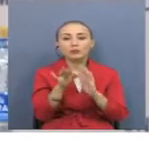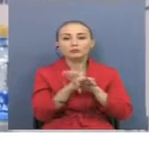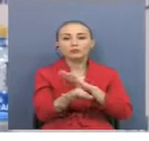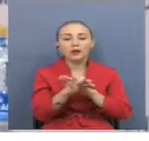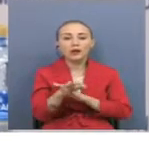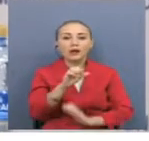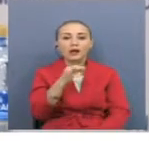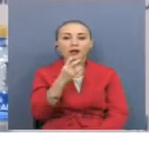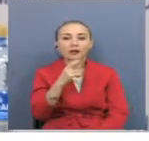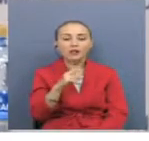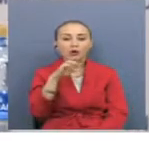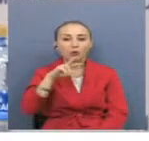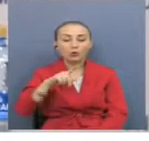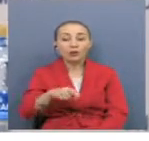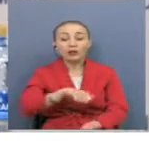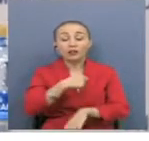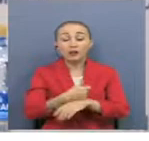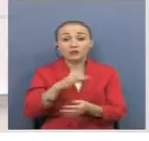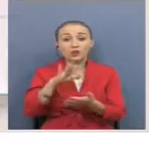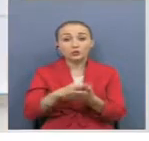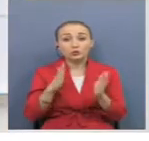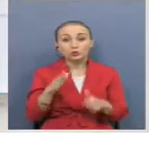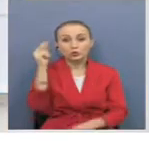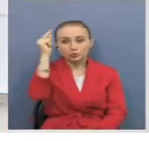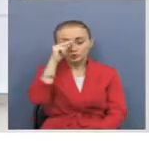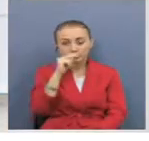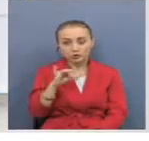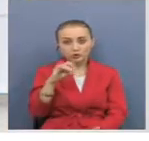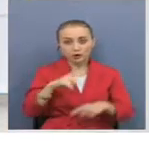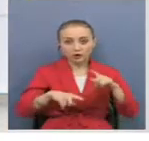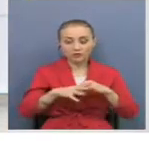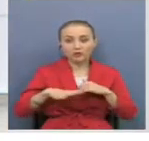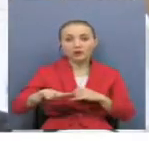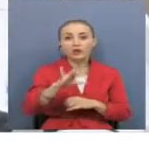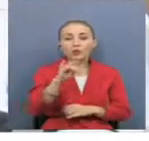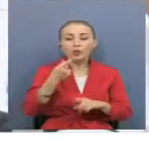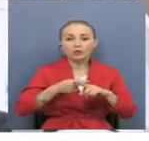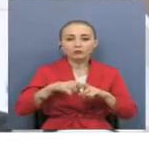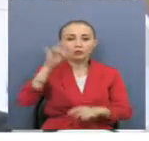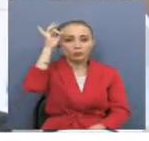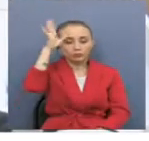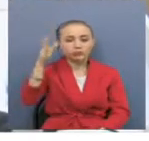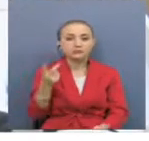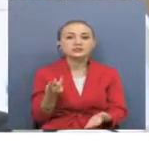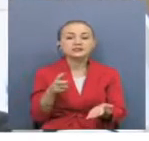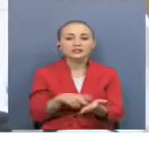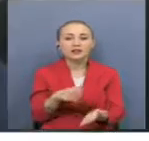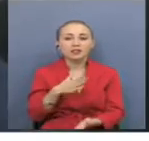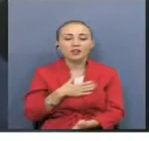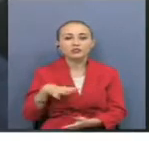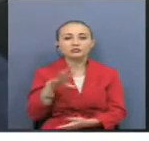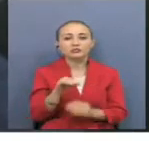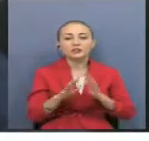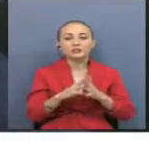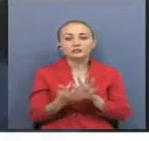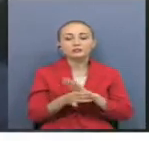оның маңындағы өзен көлдермен танысып, тарихын зерделеу. Осылайша рухани жаңғыру мақаласы ауданда бірқатар оң өзгерістерге жол